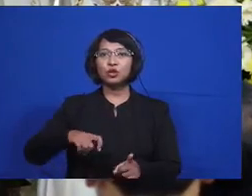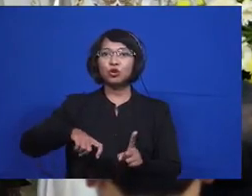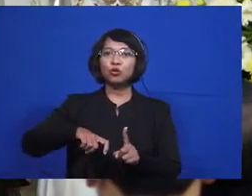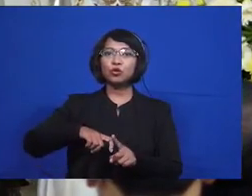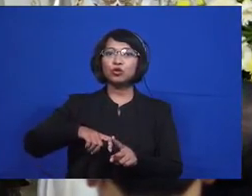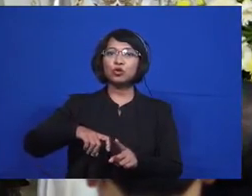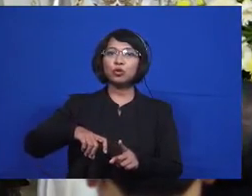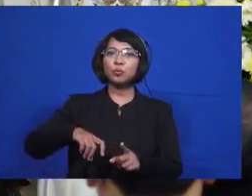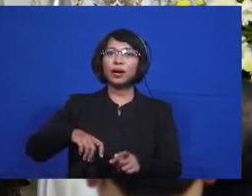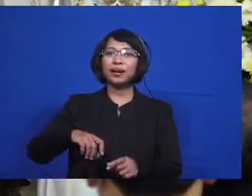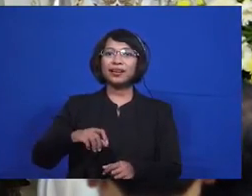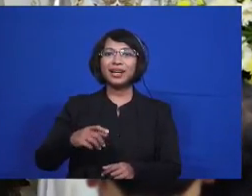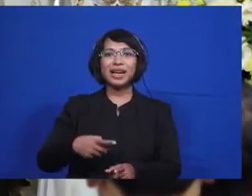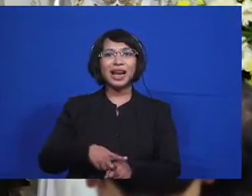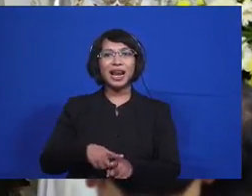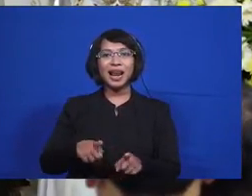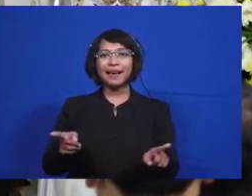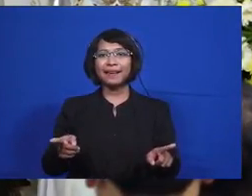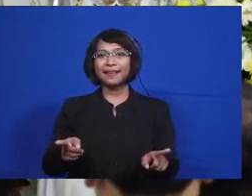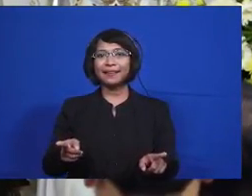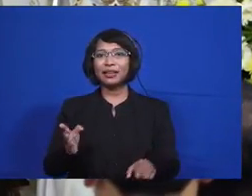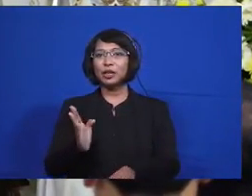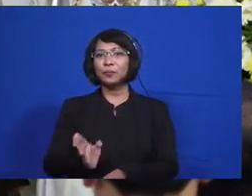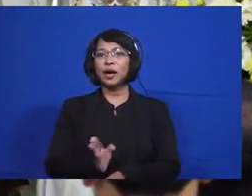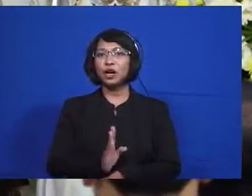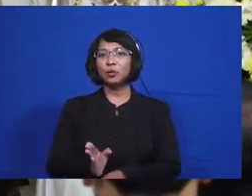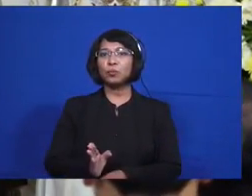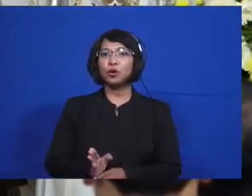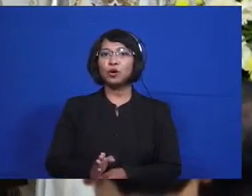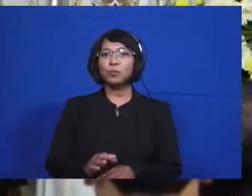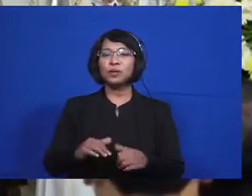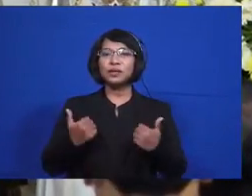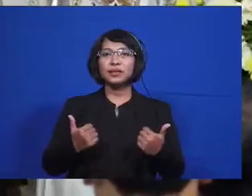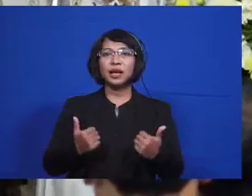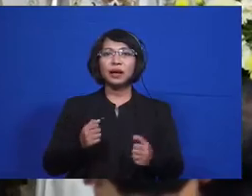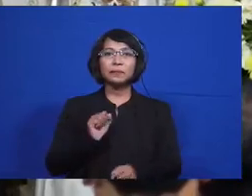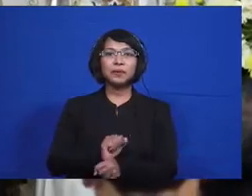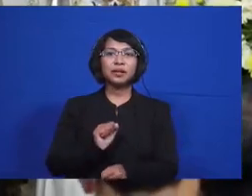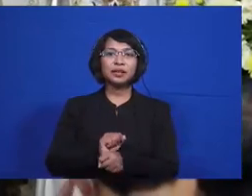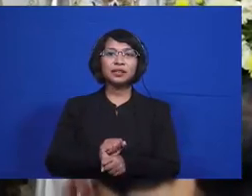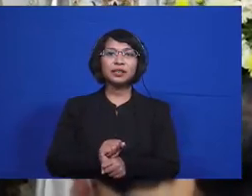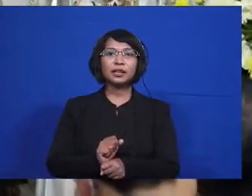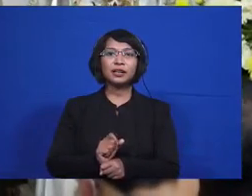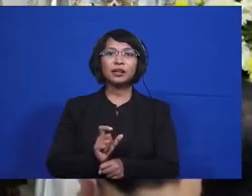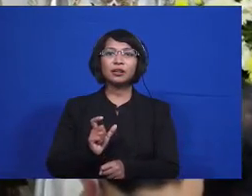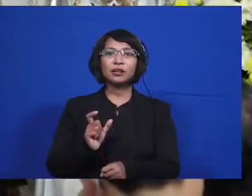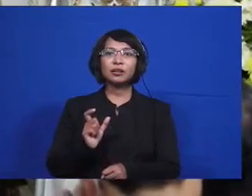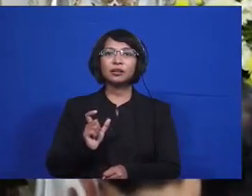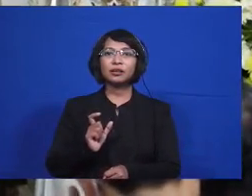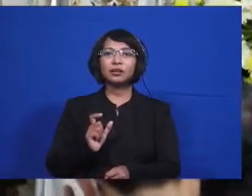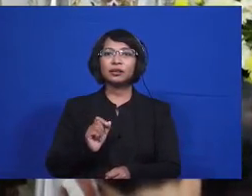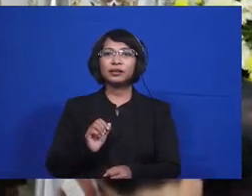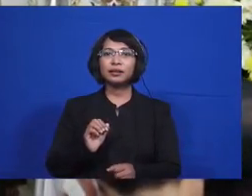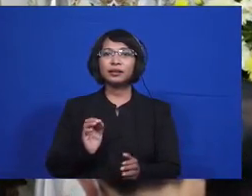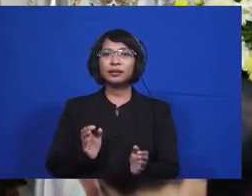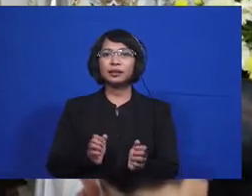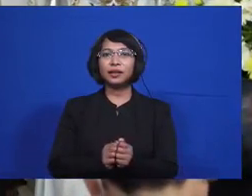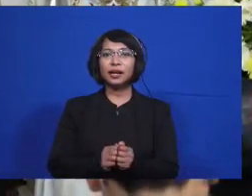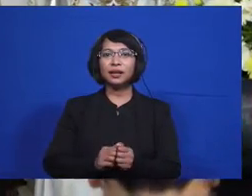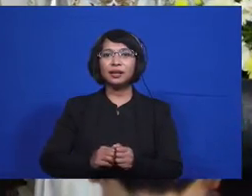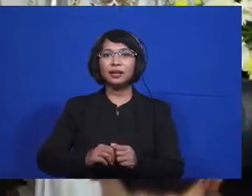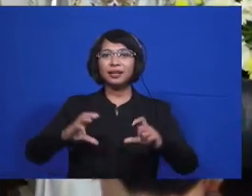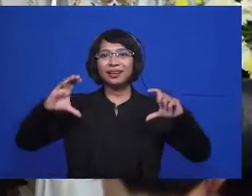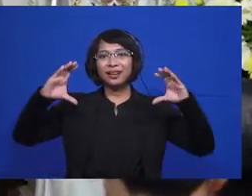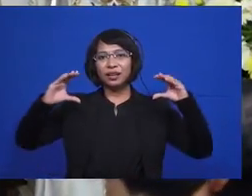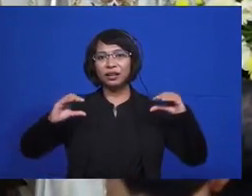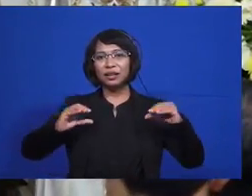lain, sehingga para romo dapat melayani Tuhan dan umatnya dengan rendah hati dan gembira.